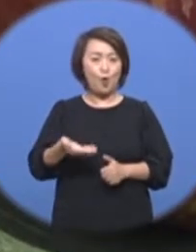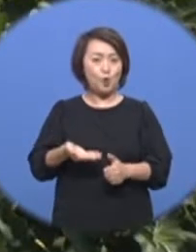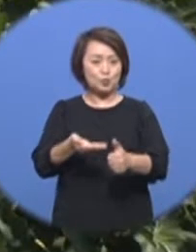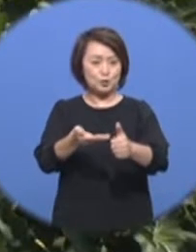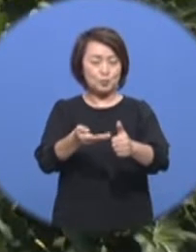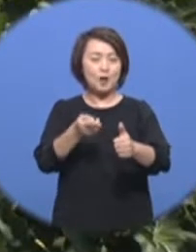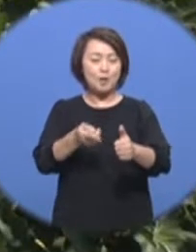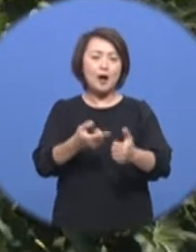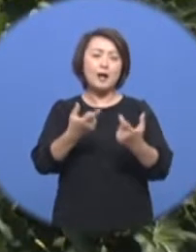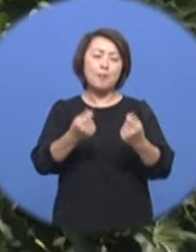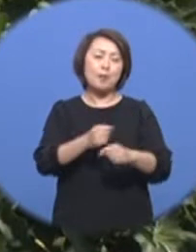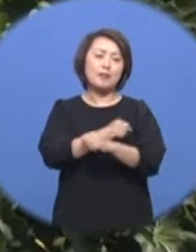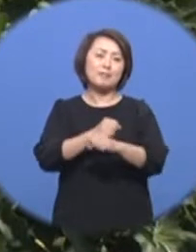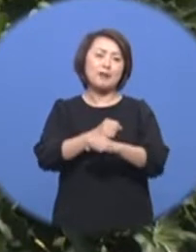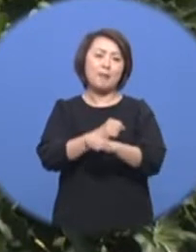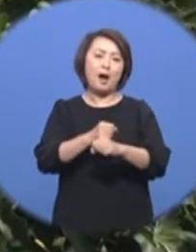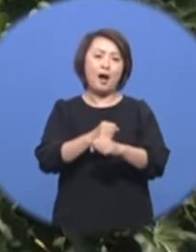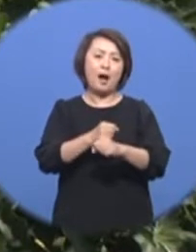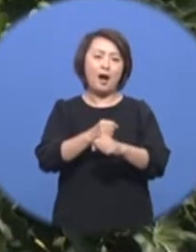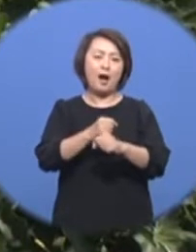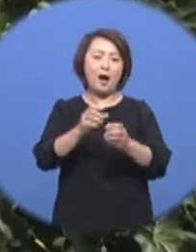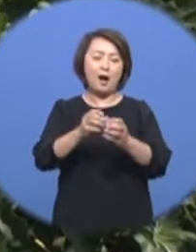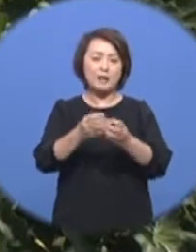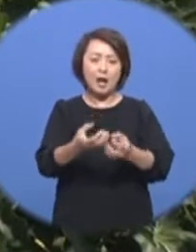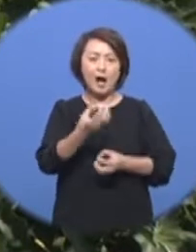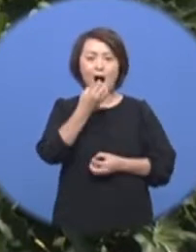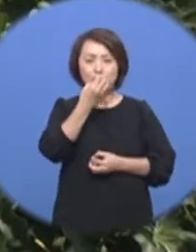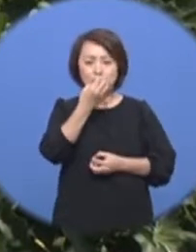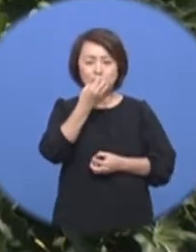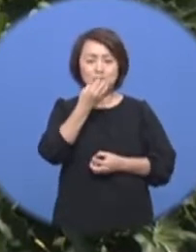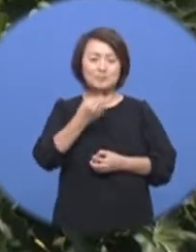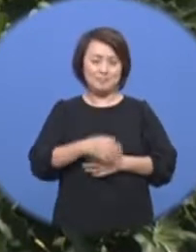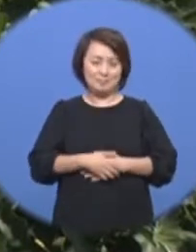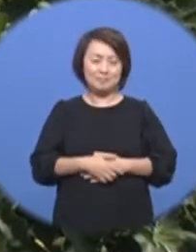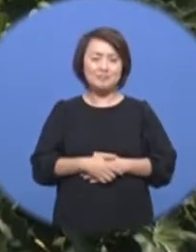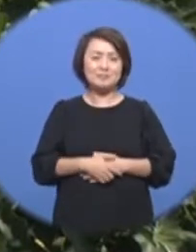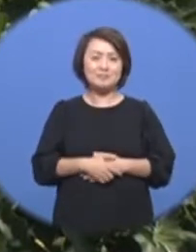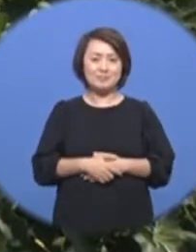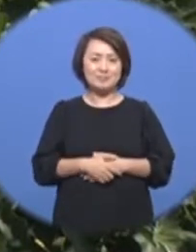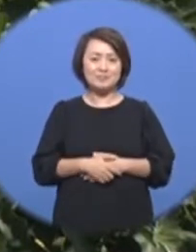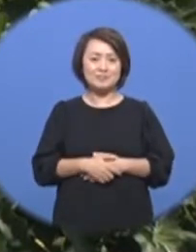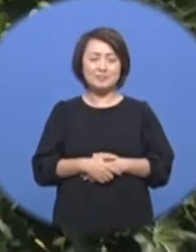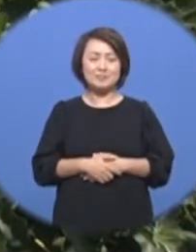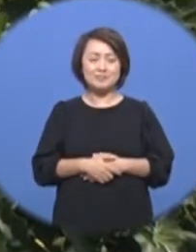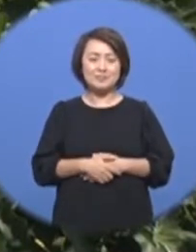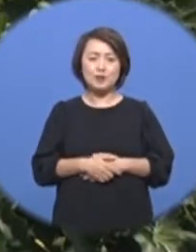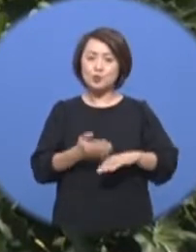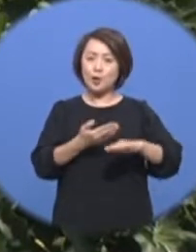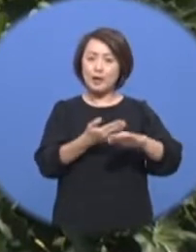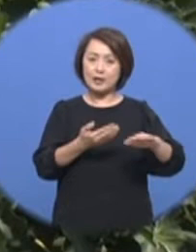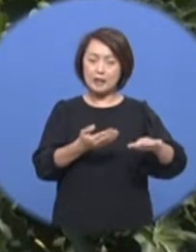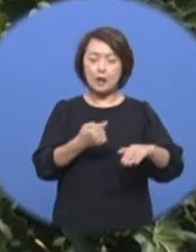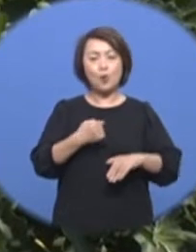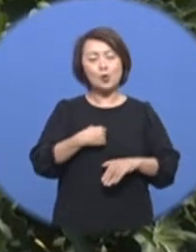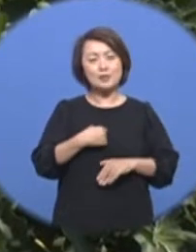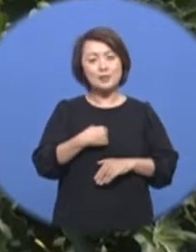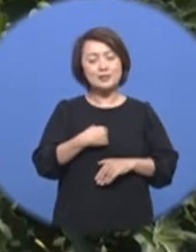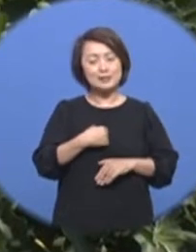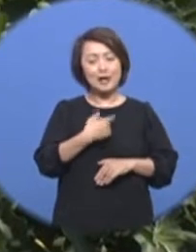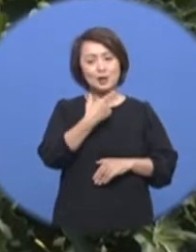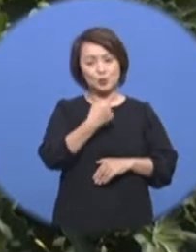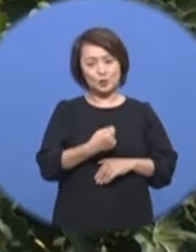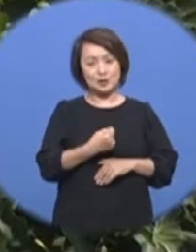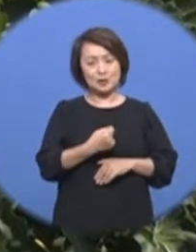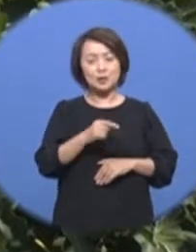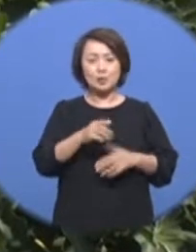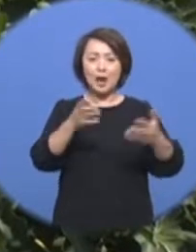は生でもうかぶりついて食べていただくことなんですけれども、それ以外に私がすごく気に入っているのが